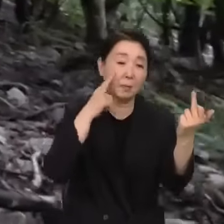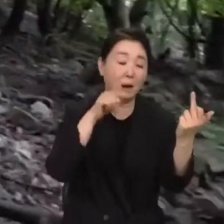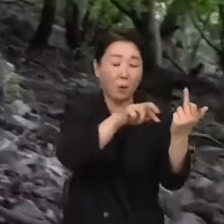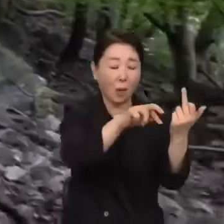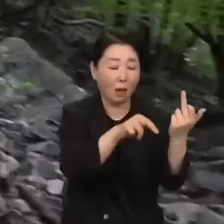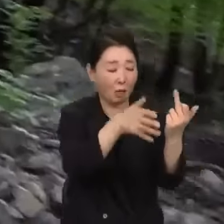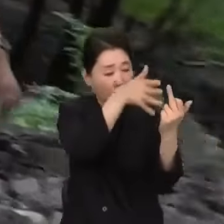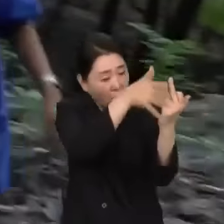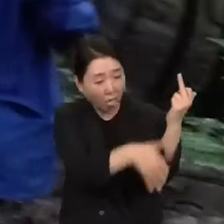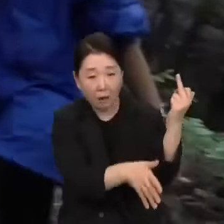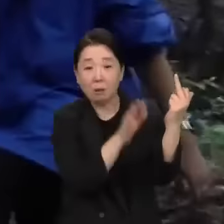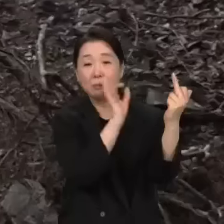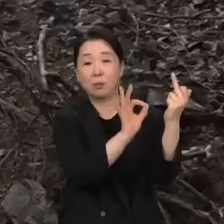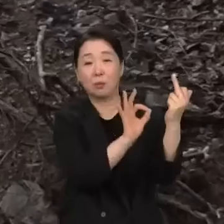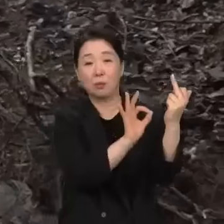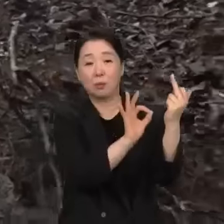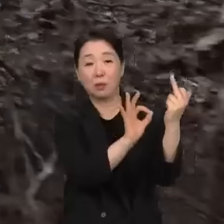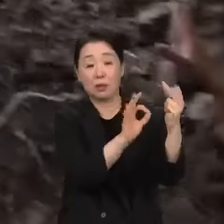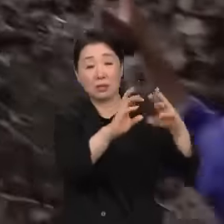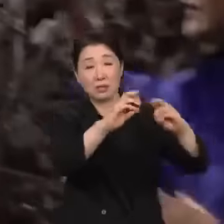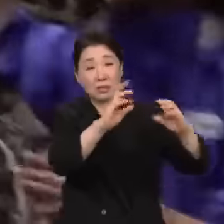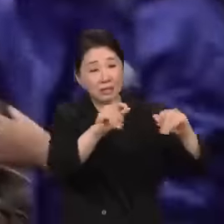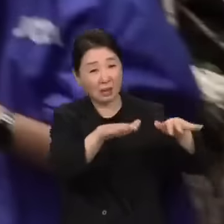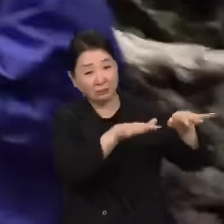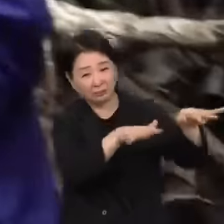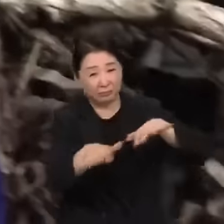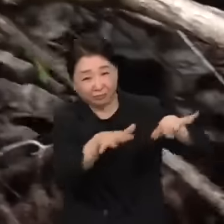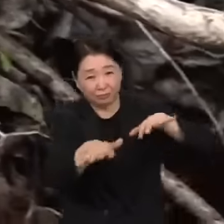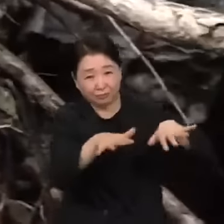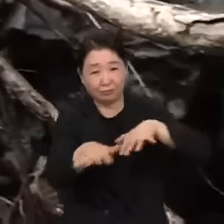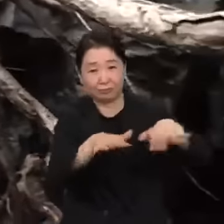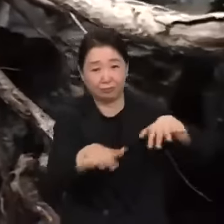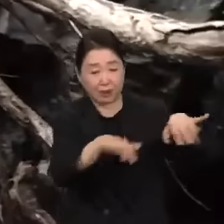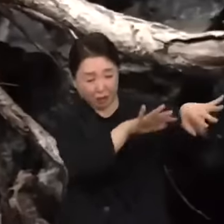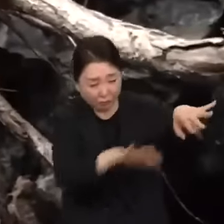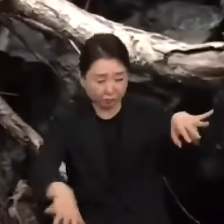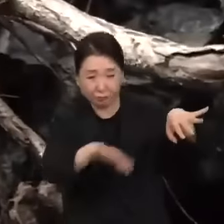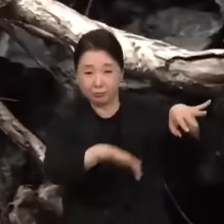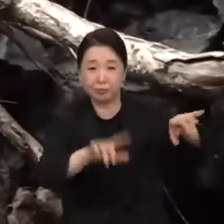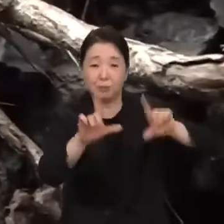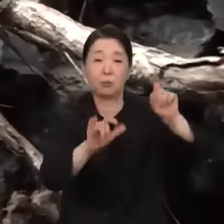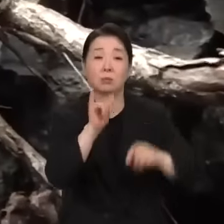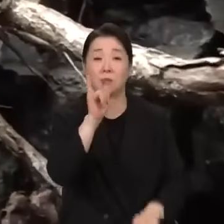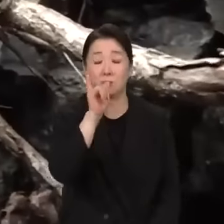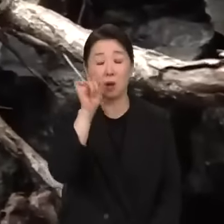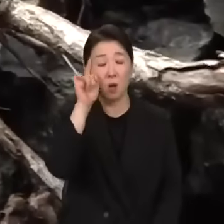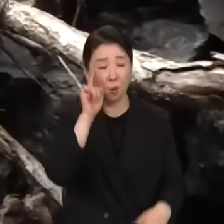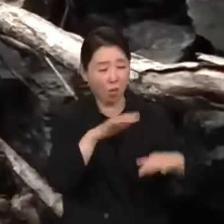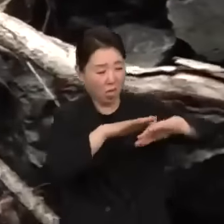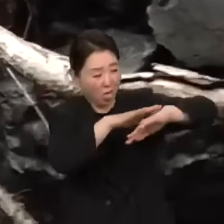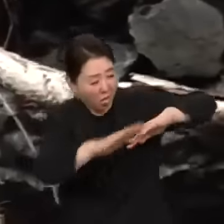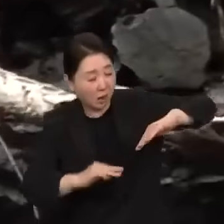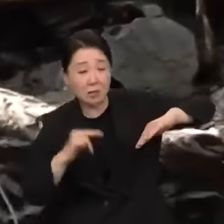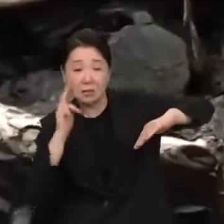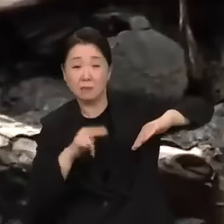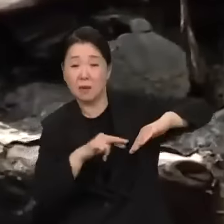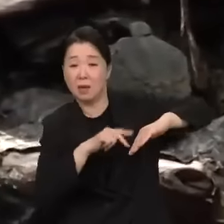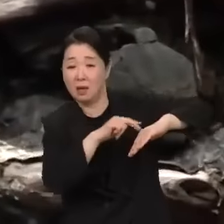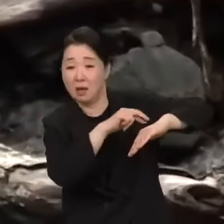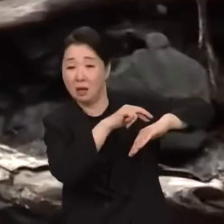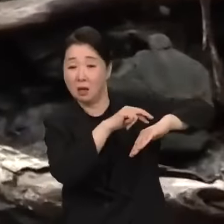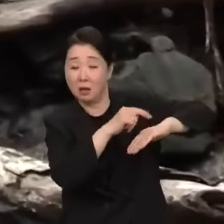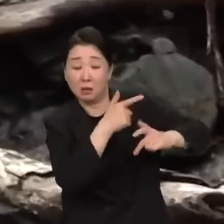훤히 드러났습니다. 땅밀림으로 집안이 내려앉고 쓸려 내려간 현장입니다. 경사가 상당히 가파른데요.